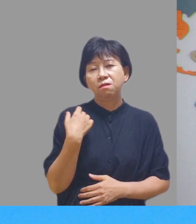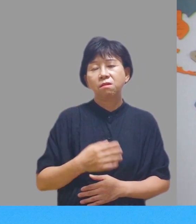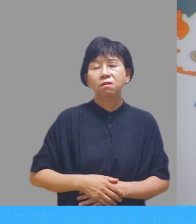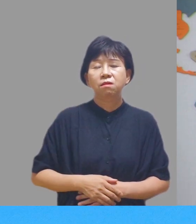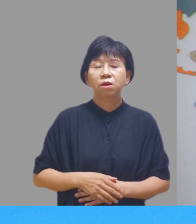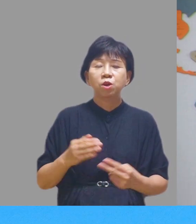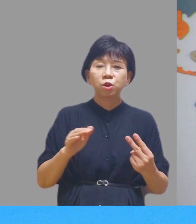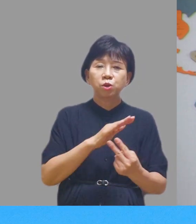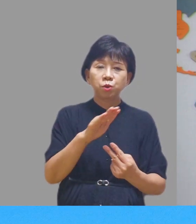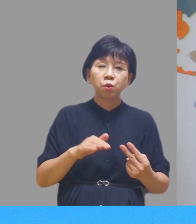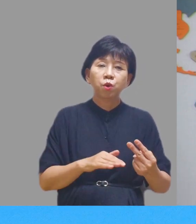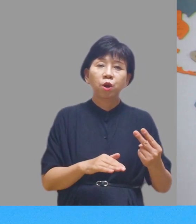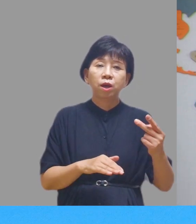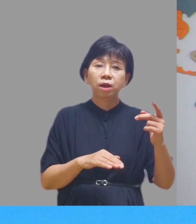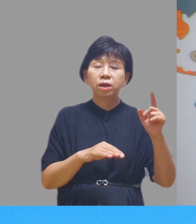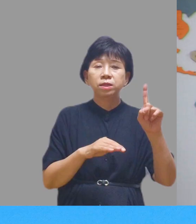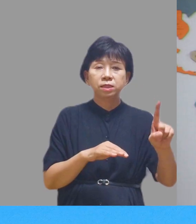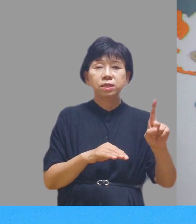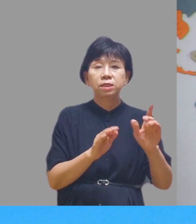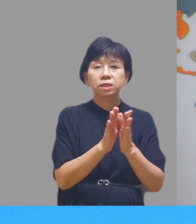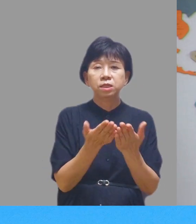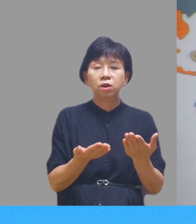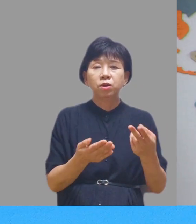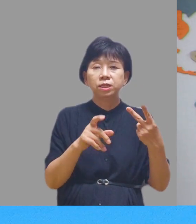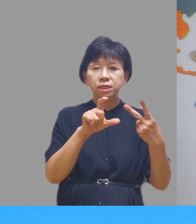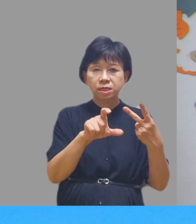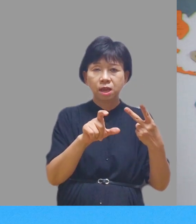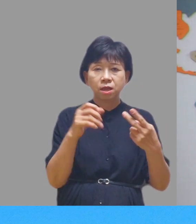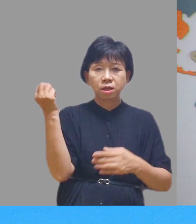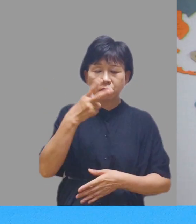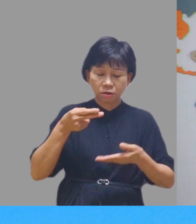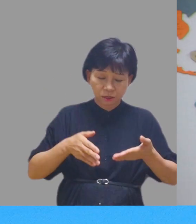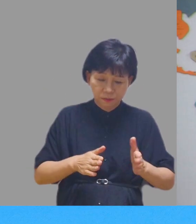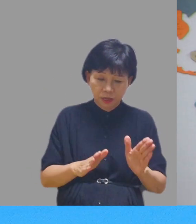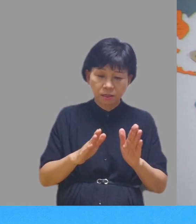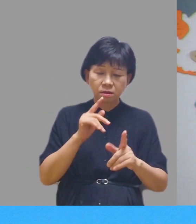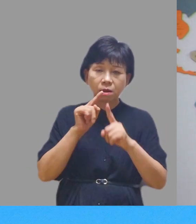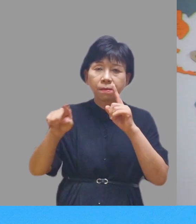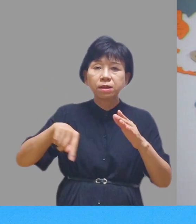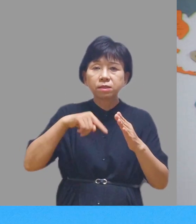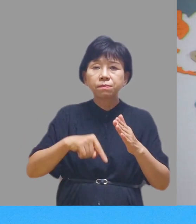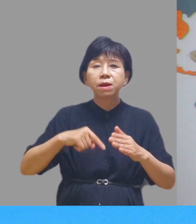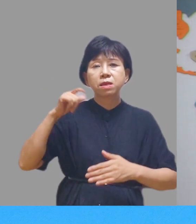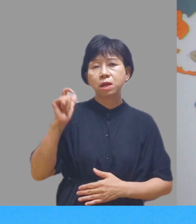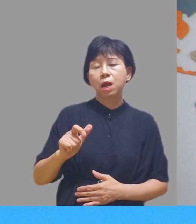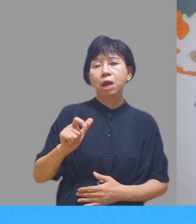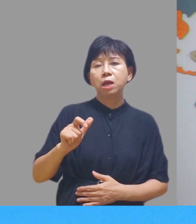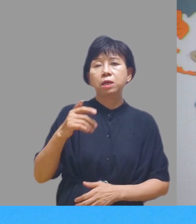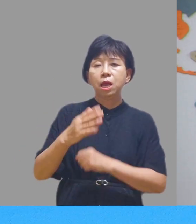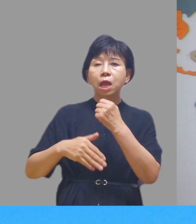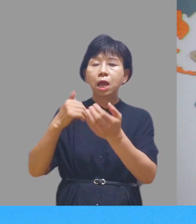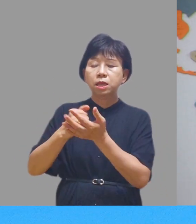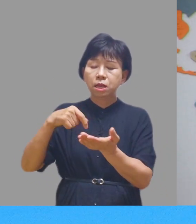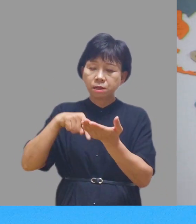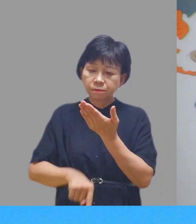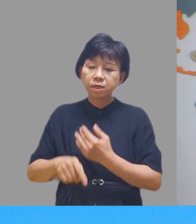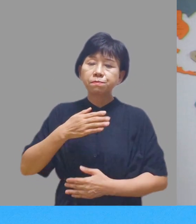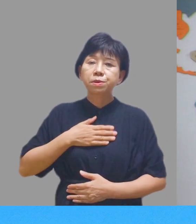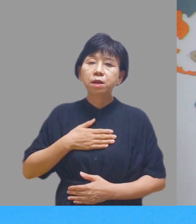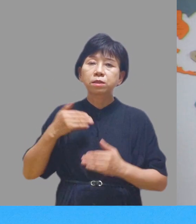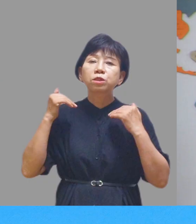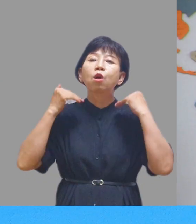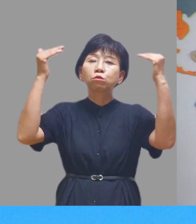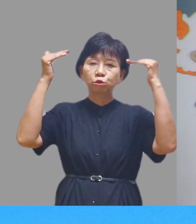말씀을 통해서 거듭남의 은혜로 시작하여 말씀 안에서 강해지고 마침내 하나님을 깊이 아는 성숙함에